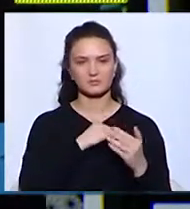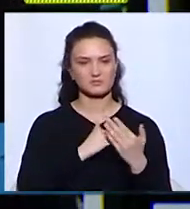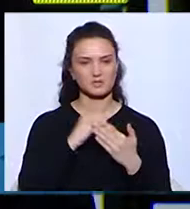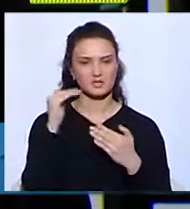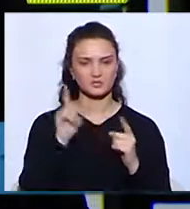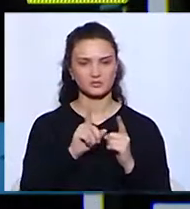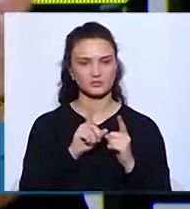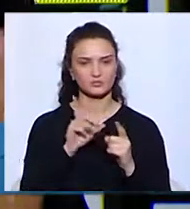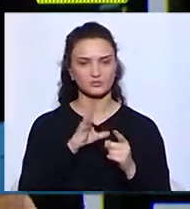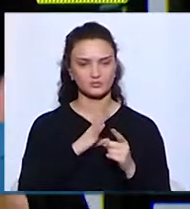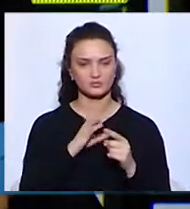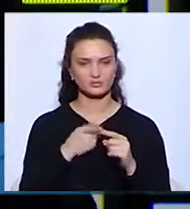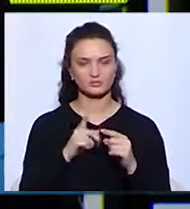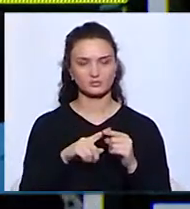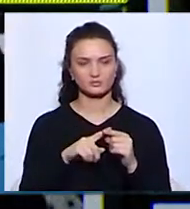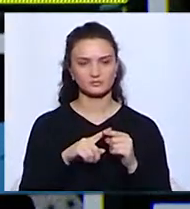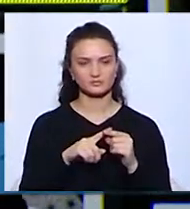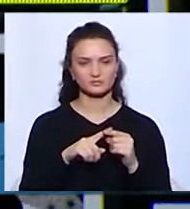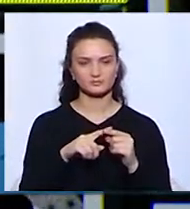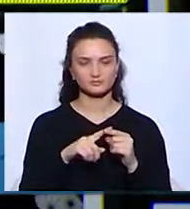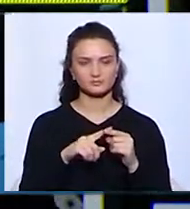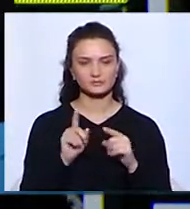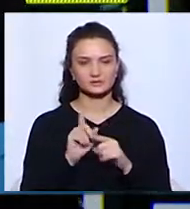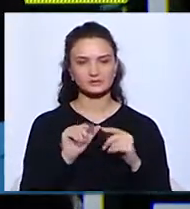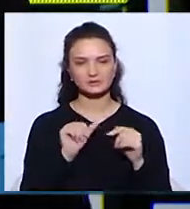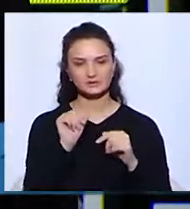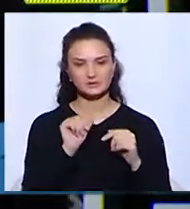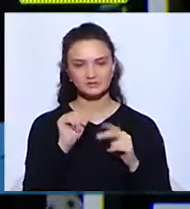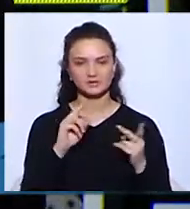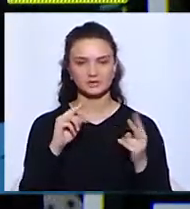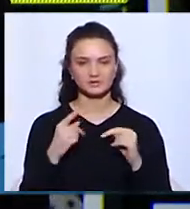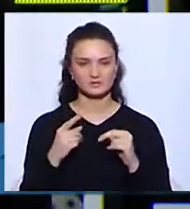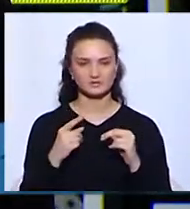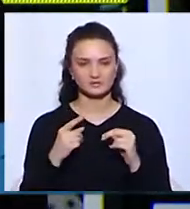ცხელება იყოს, და არ შეიძლება ორალური პრეპარატის თქვა სანთლებით